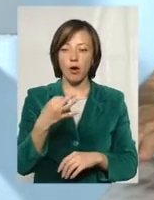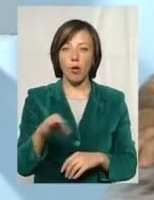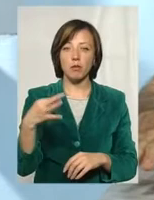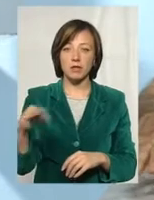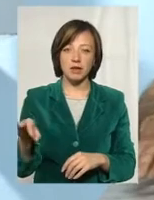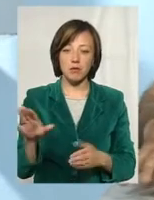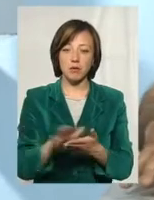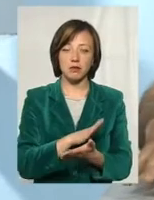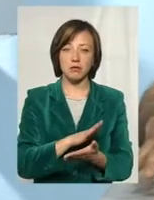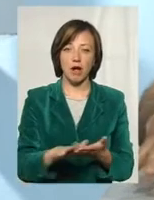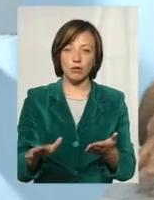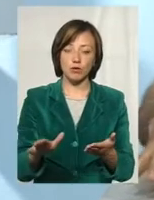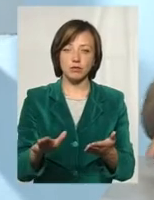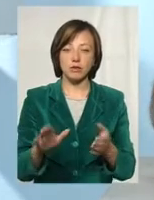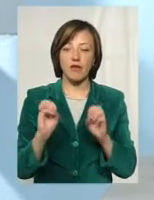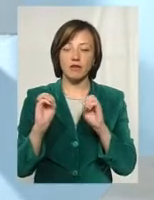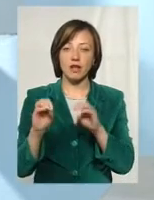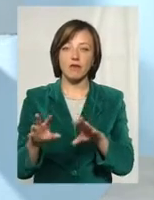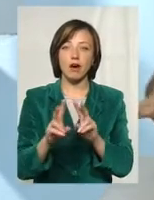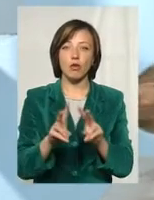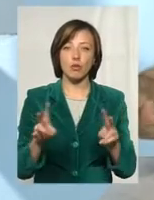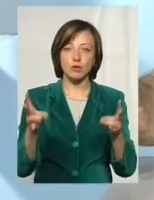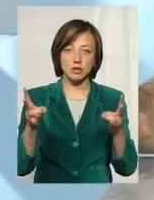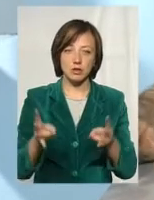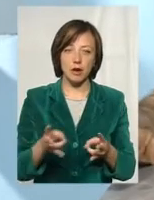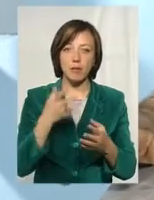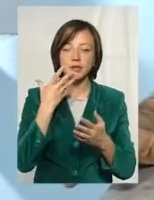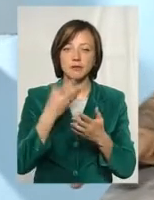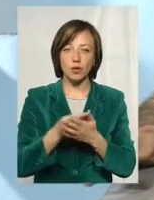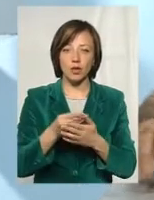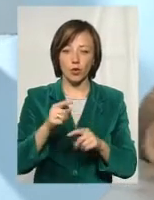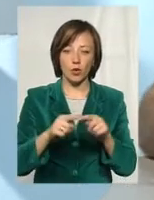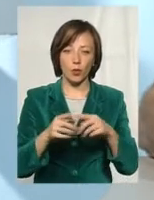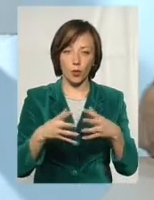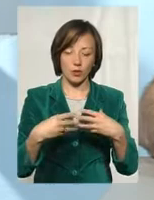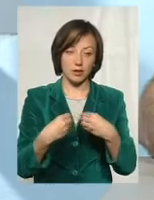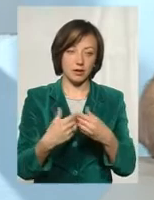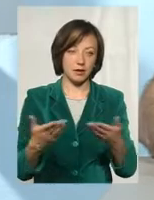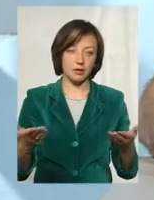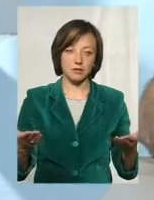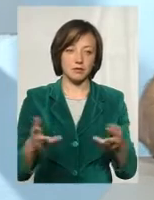зовсім безплатно віддавали кому треба із своїх родин. то